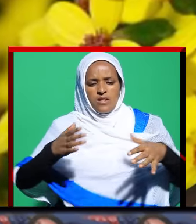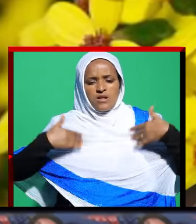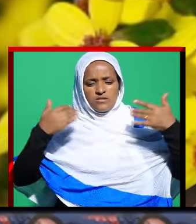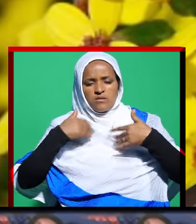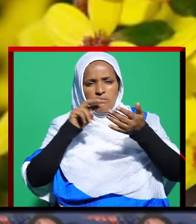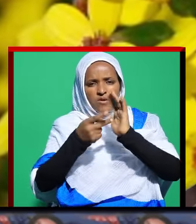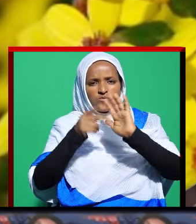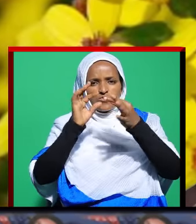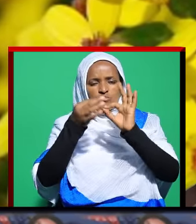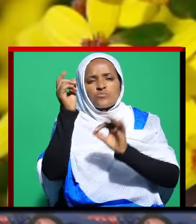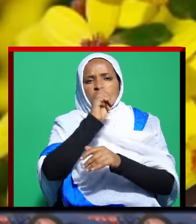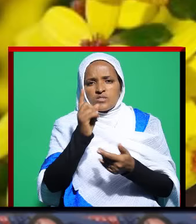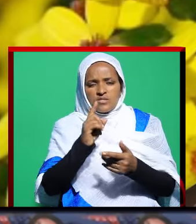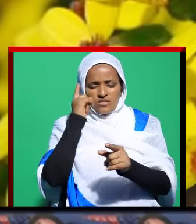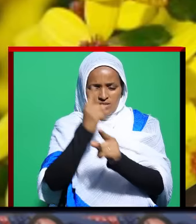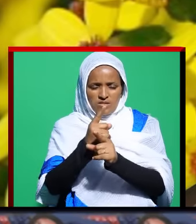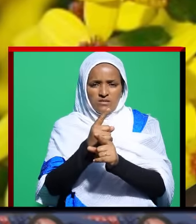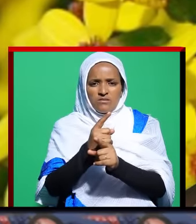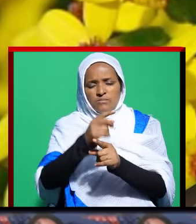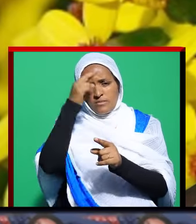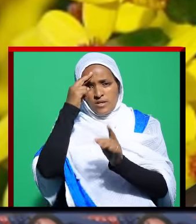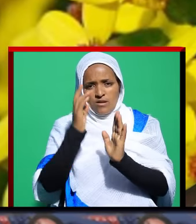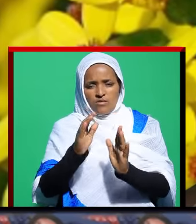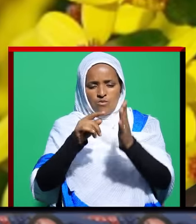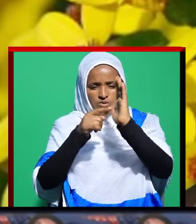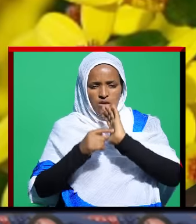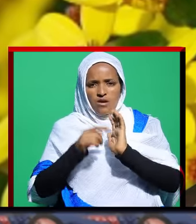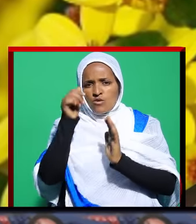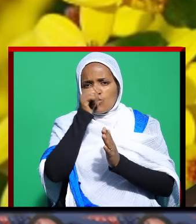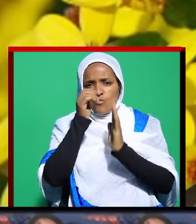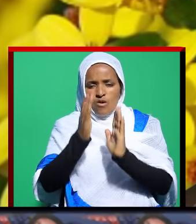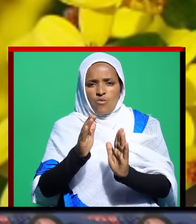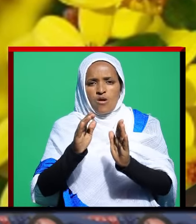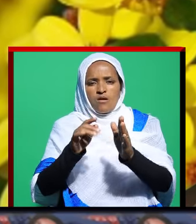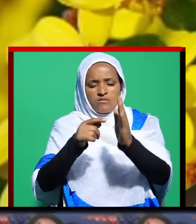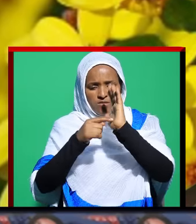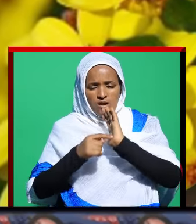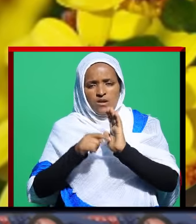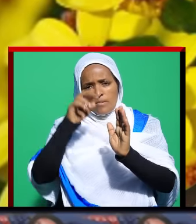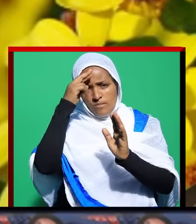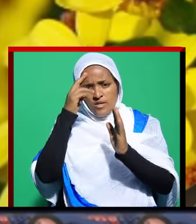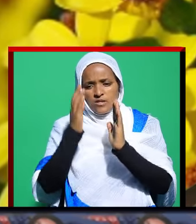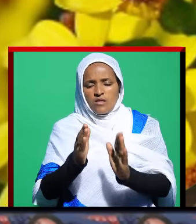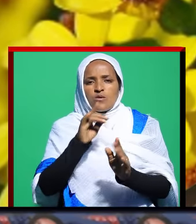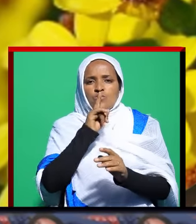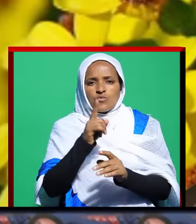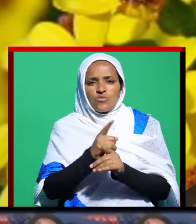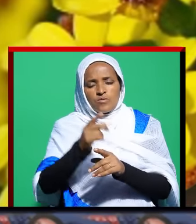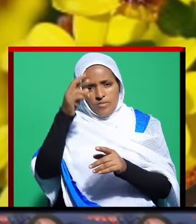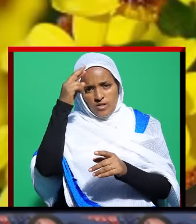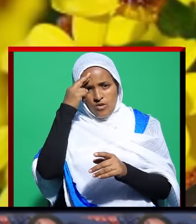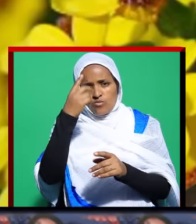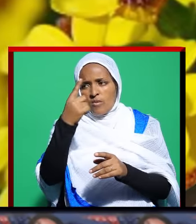ማለት ነው? ትክክል ነው። ጥያቄው ምክንያታዊ ጥያቄ ነው። ኢትዮጵያውያን የሚያቀርቡት ጥያቄ ምክንያታዊ ጥያቄ ነው።